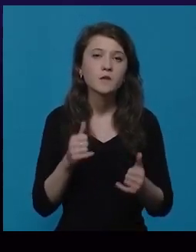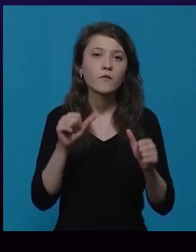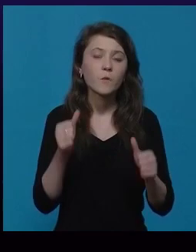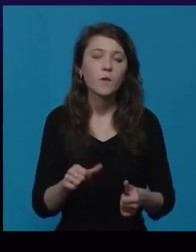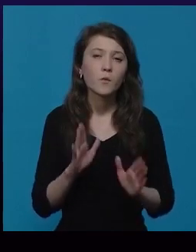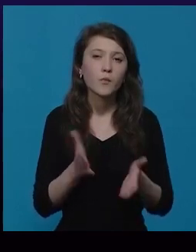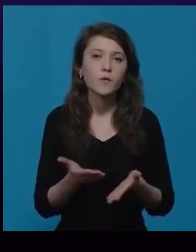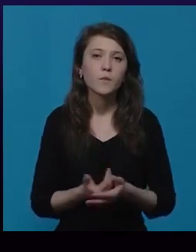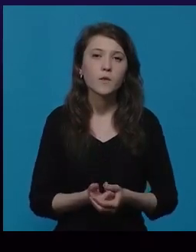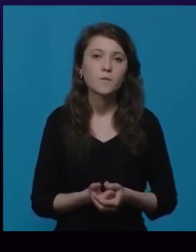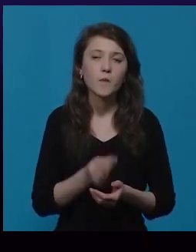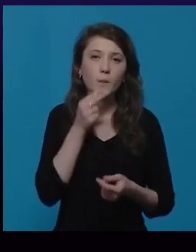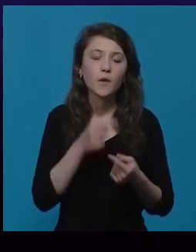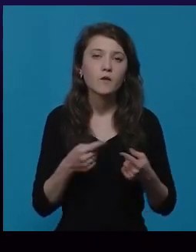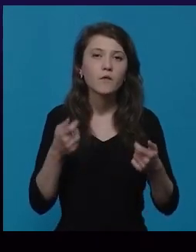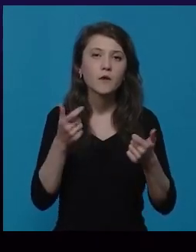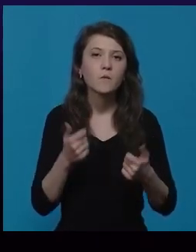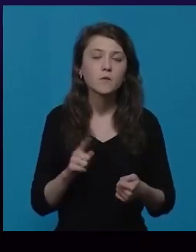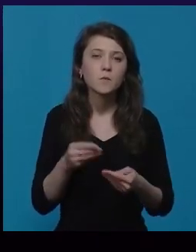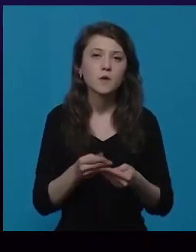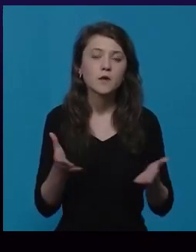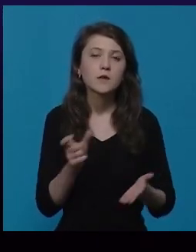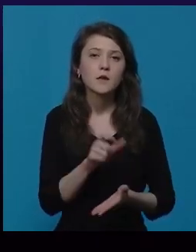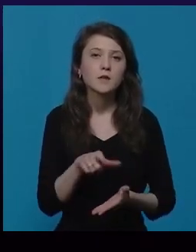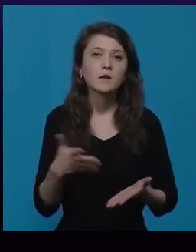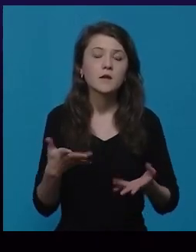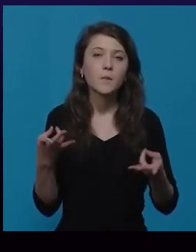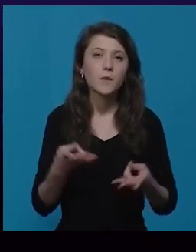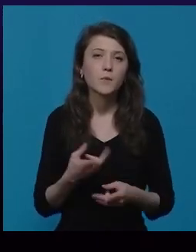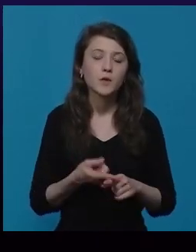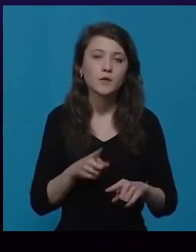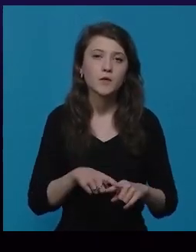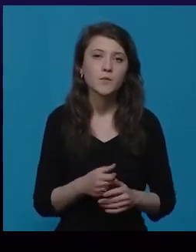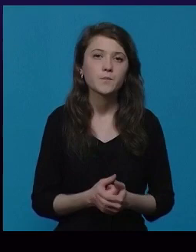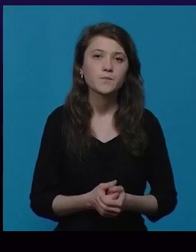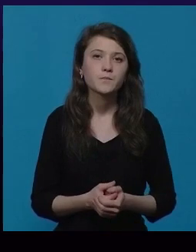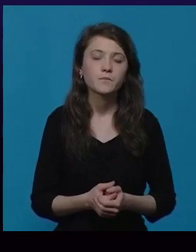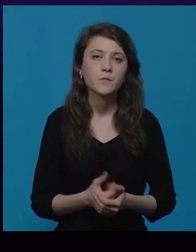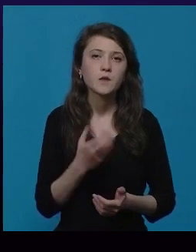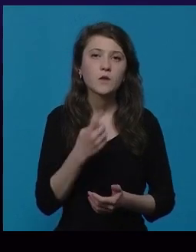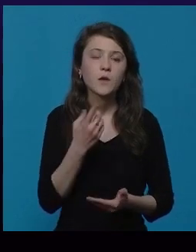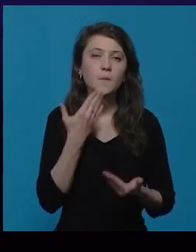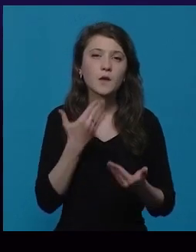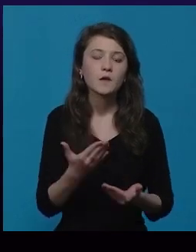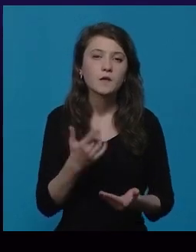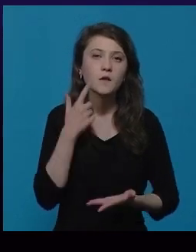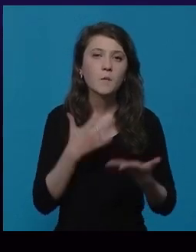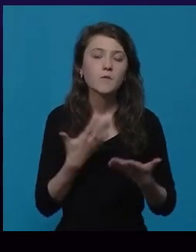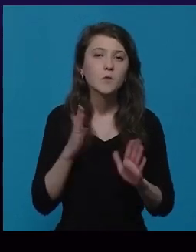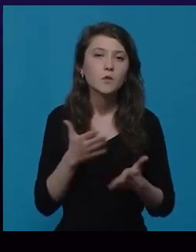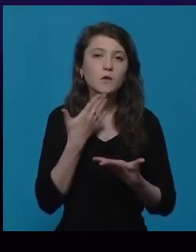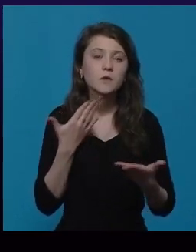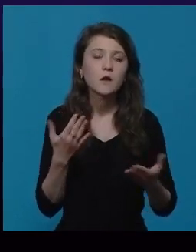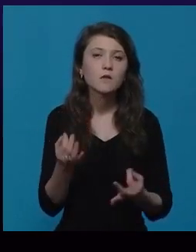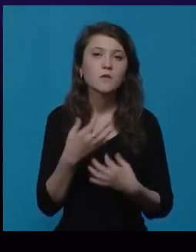формувати продуктові набори, щоб роздати населенню, які потребують цього. Угу. І ще одне питання, напевно, воно вже буде останнє.